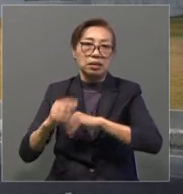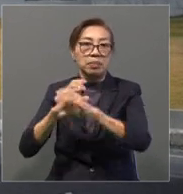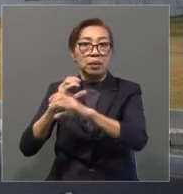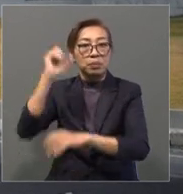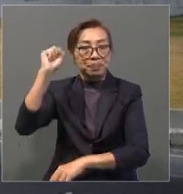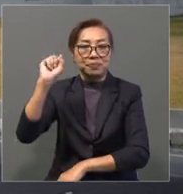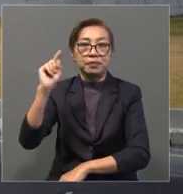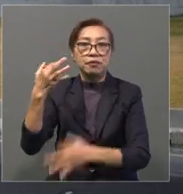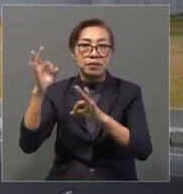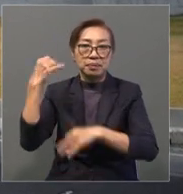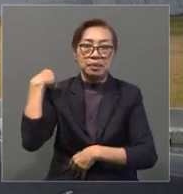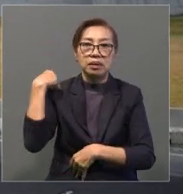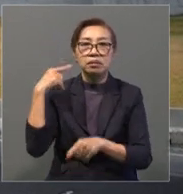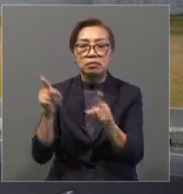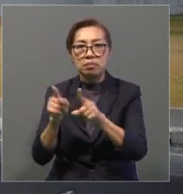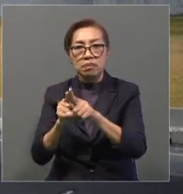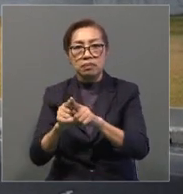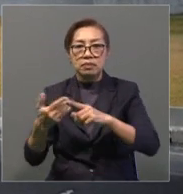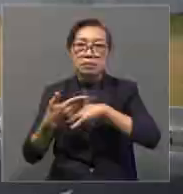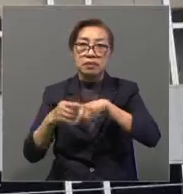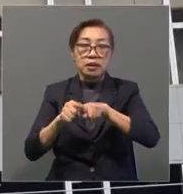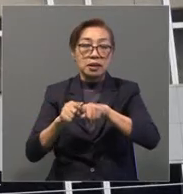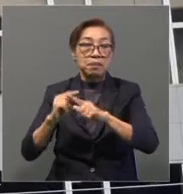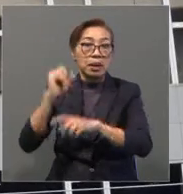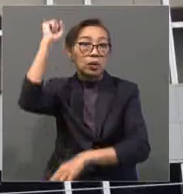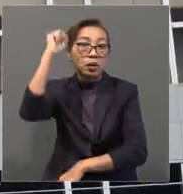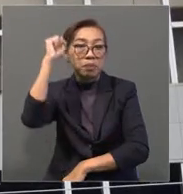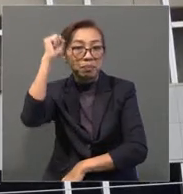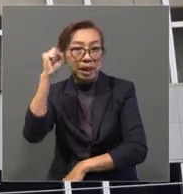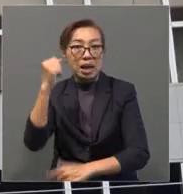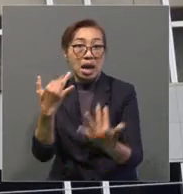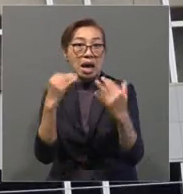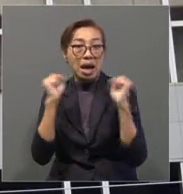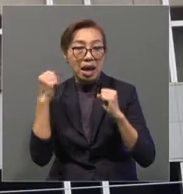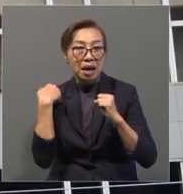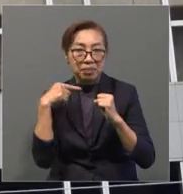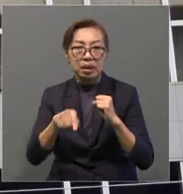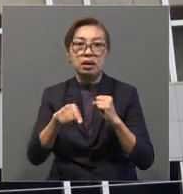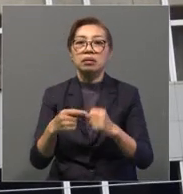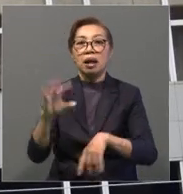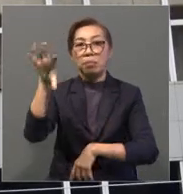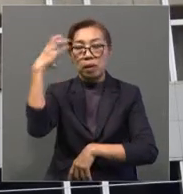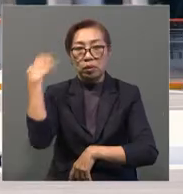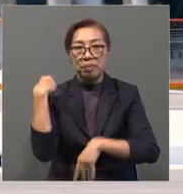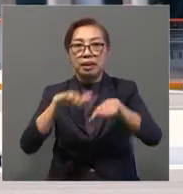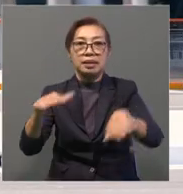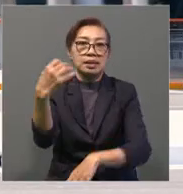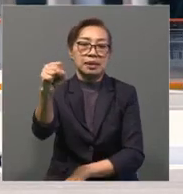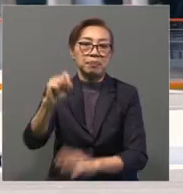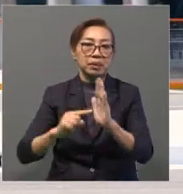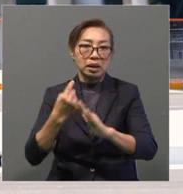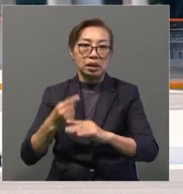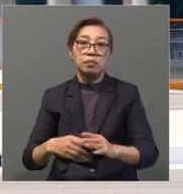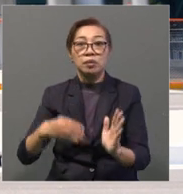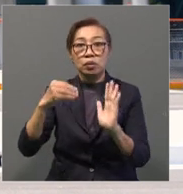จัดรถโดยสารธรรมดาและรถโดยสารปรับอากาศยูโรทูจำนวน 10คันต้นทางครับ 2แห่งด้วยกันก็คือ